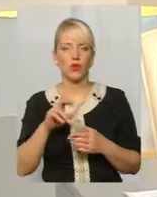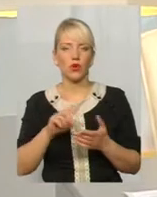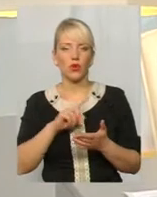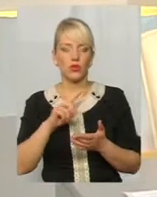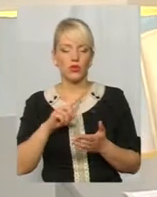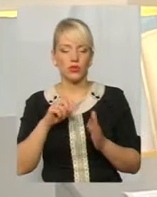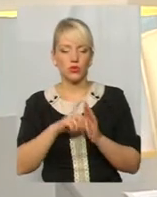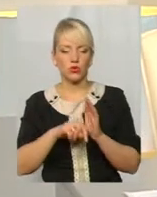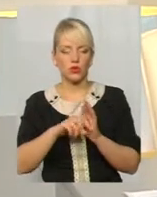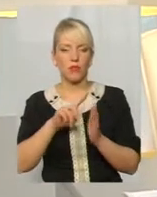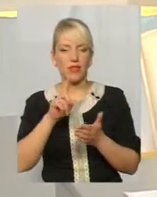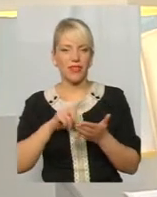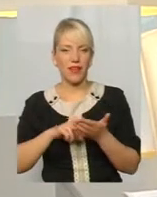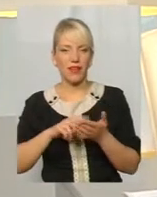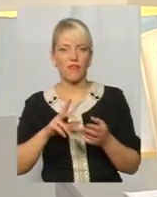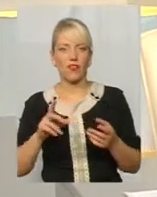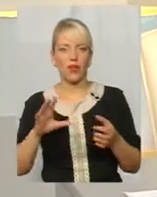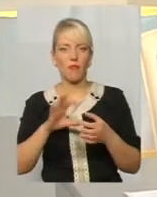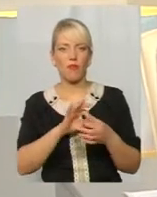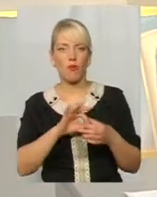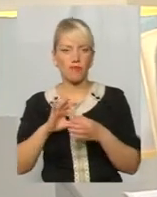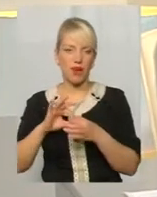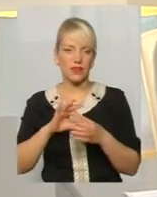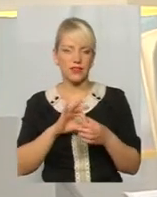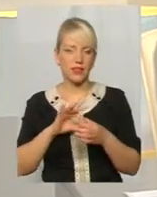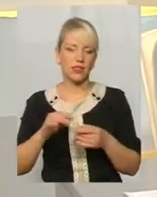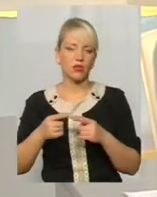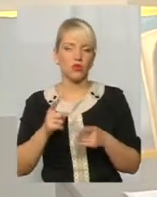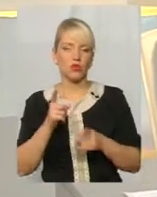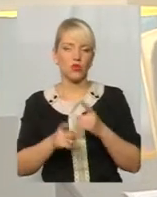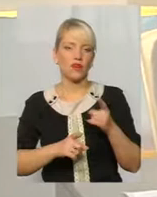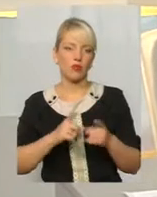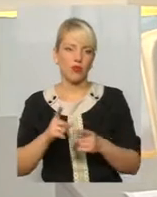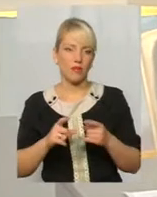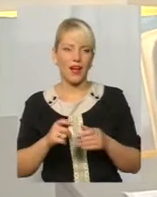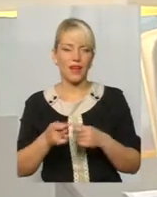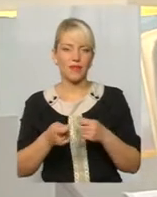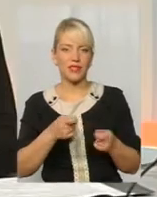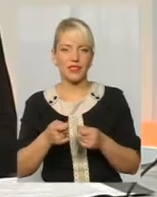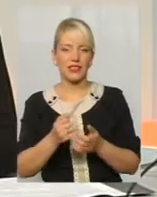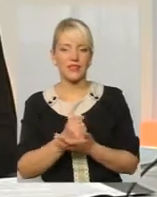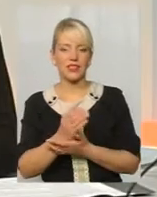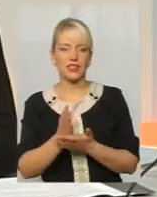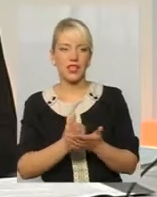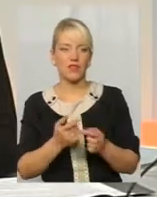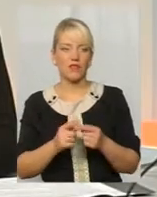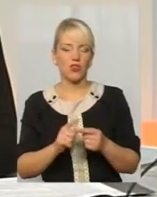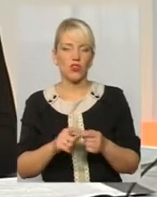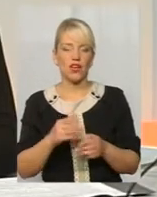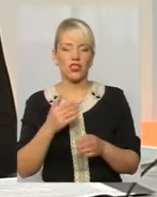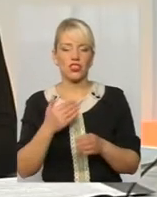дуже пов'язані, тому що саме реформа адміністративних сервісів, вона десь частково